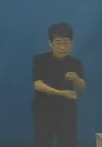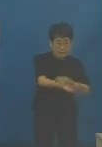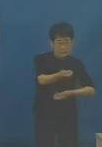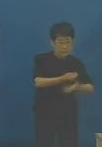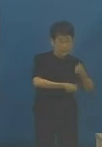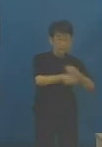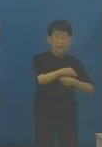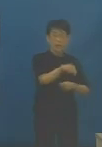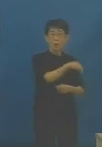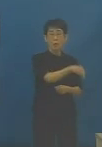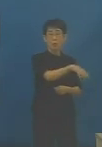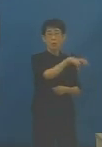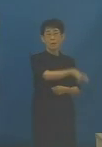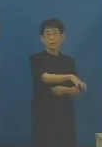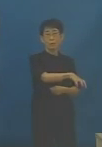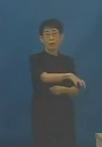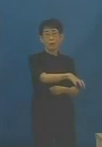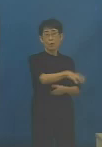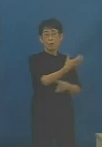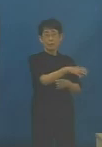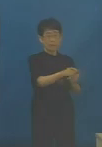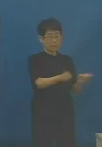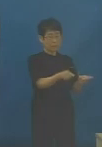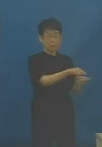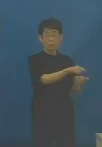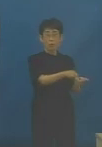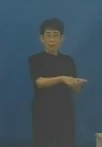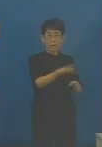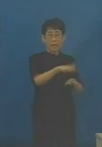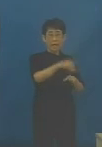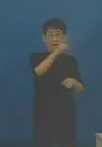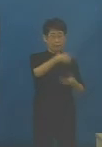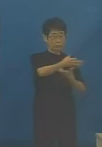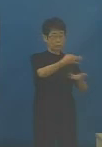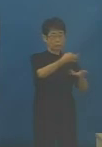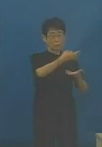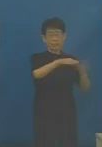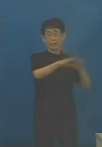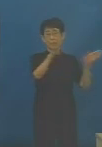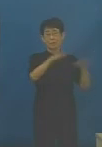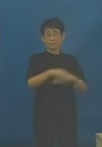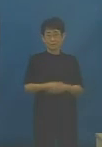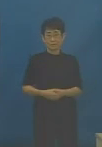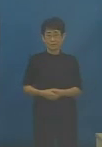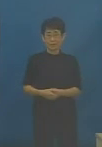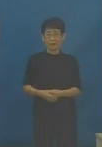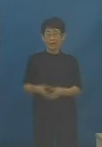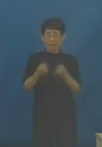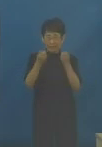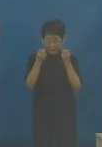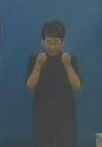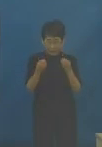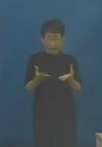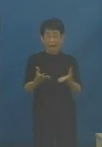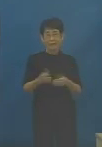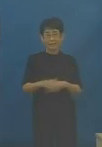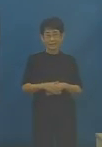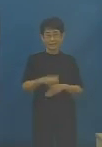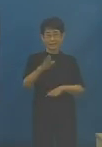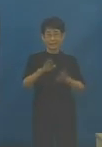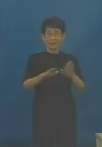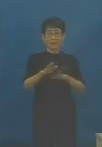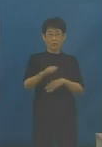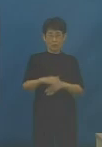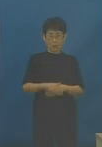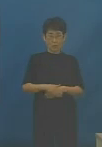の初釣りが実施されるということになりますが、まあ、そういうようなあの新しいシーズンのですね、まあ、あ